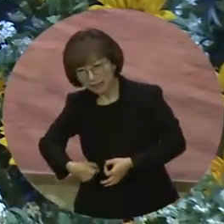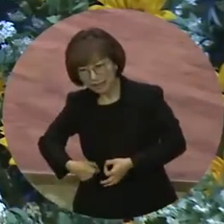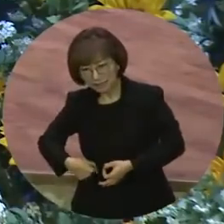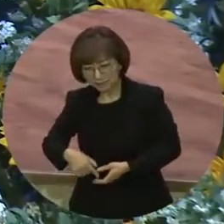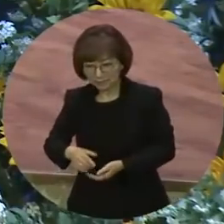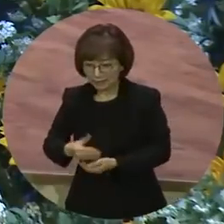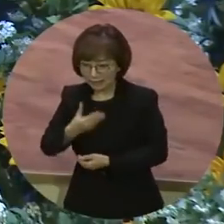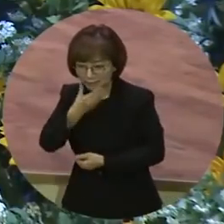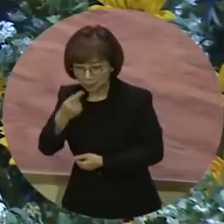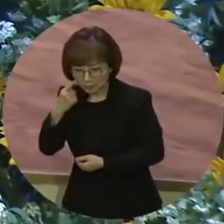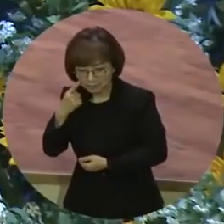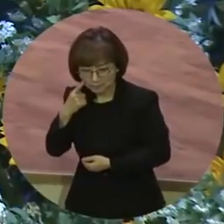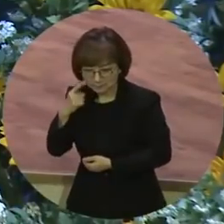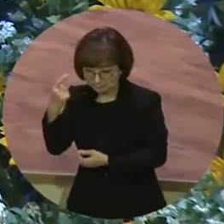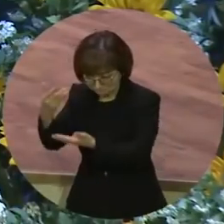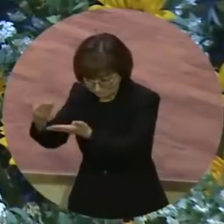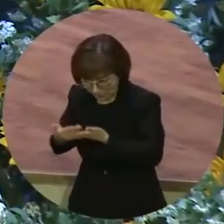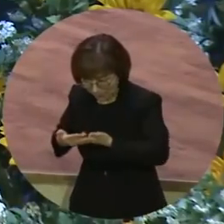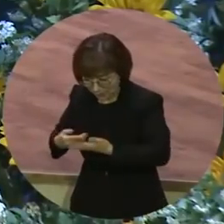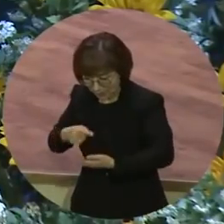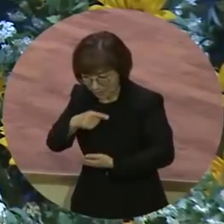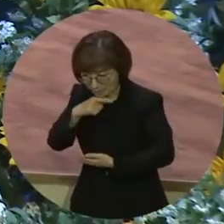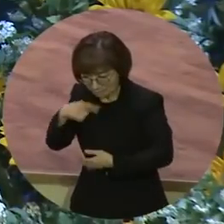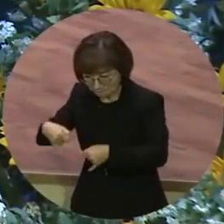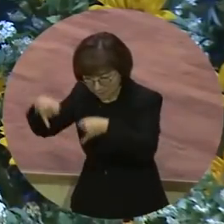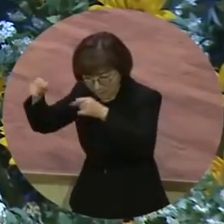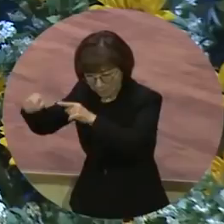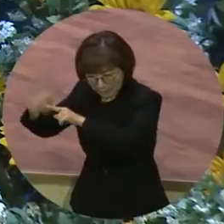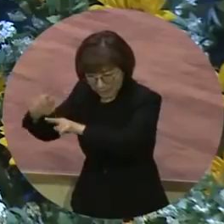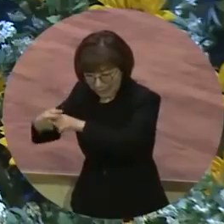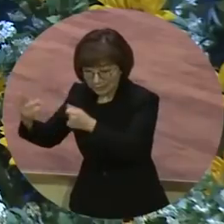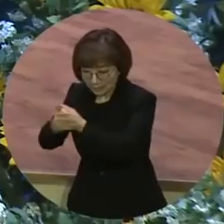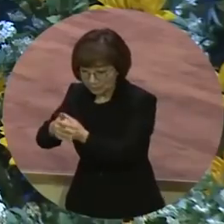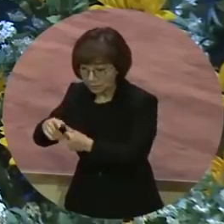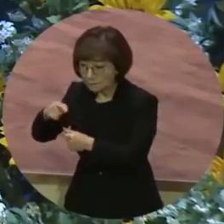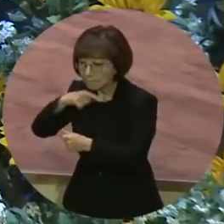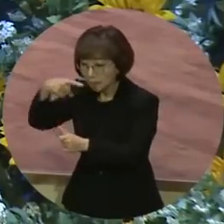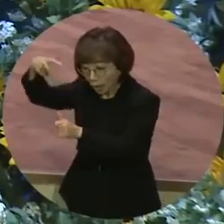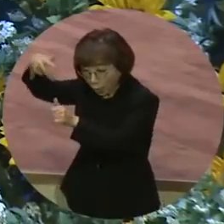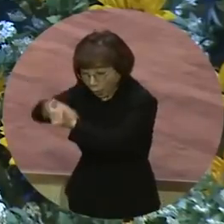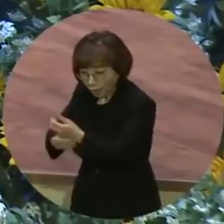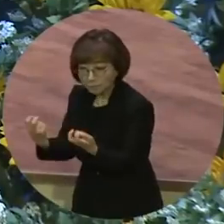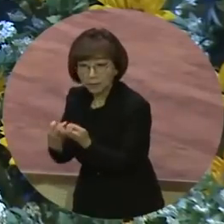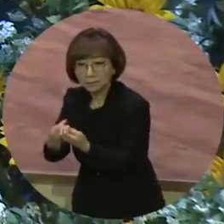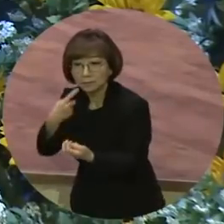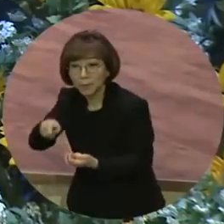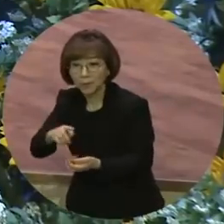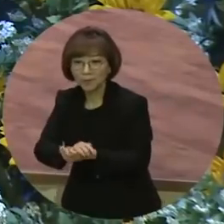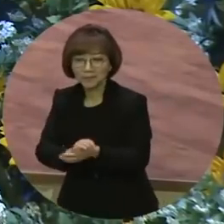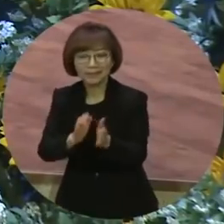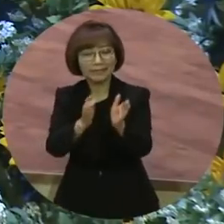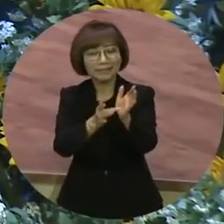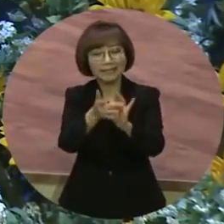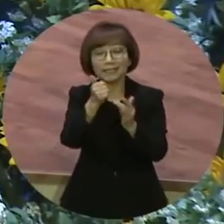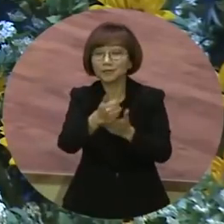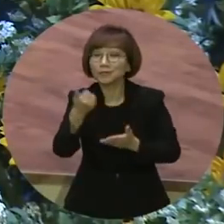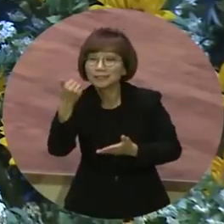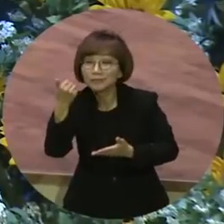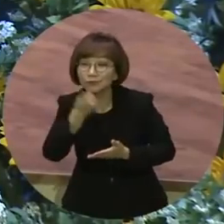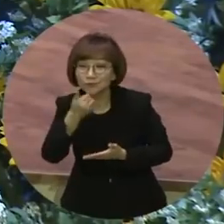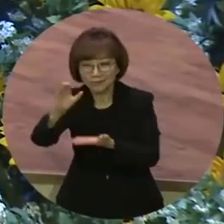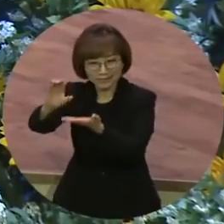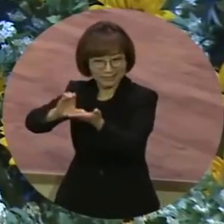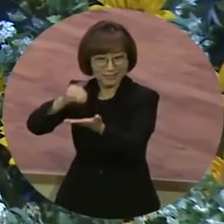그리고 영적 빚을 이 갚는 것은 다른 게 아니고 예수가 그리스도 인생 모든 문제